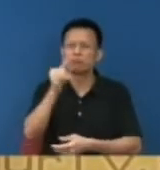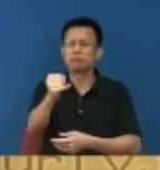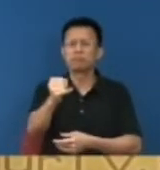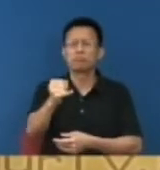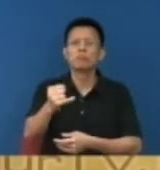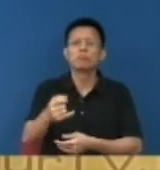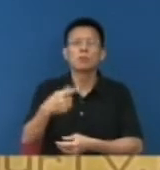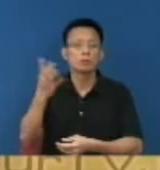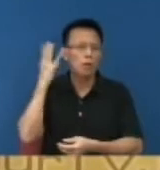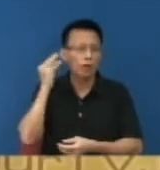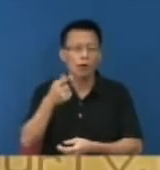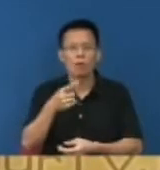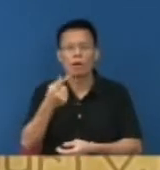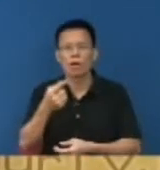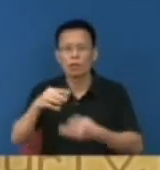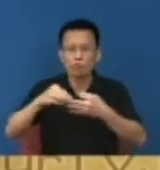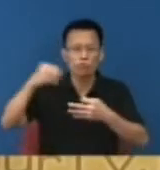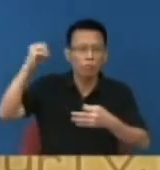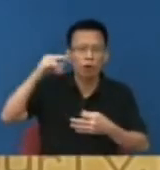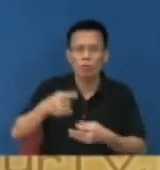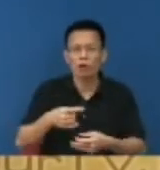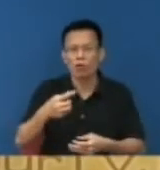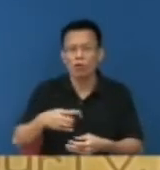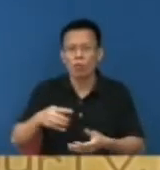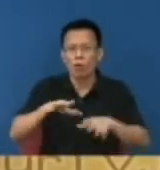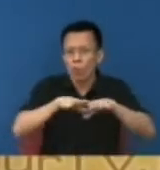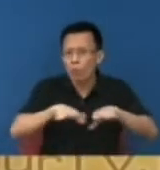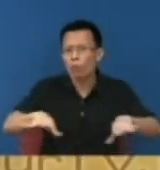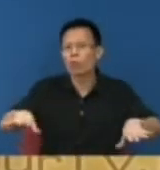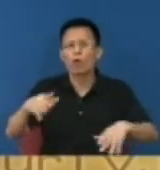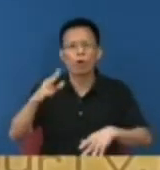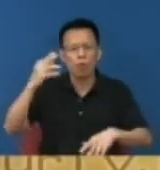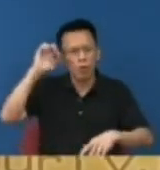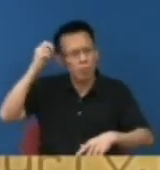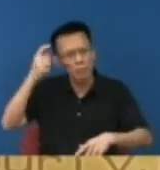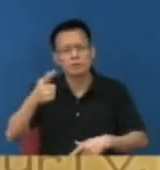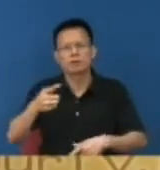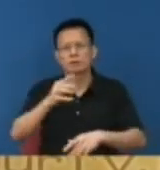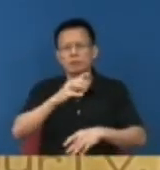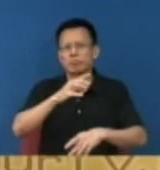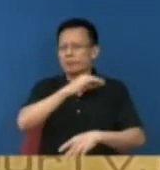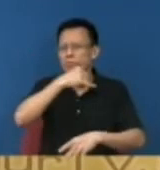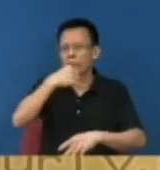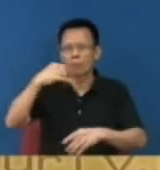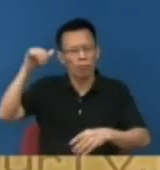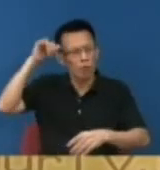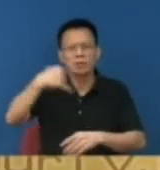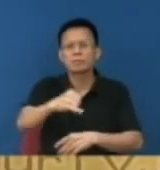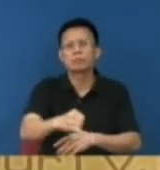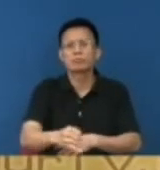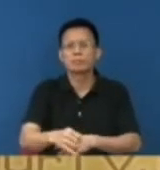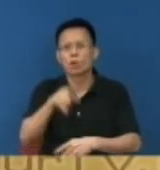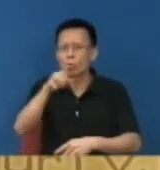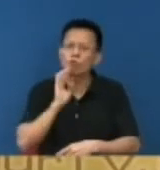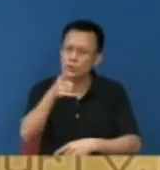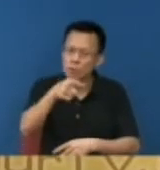有人話俾我聽，我張文光，哎呀，我哋和平理性非暴力，好勁啊，搞咗幾廿年。我想請教你，好似你和平